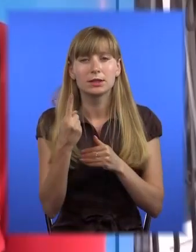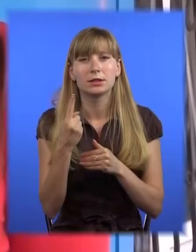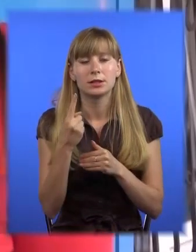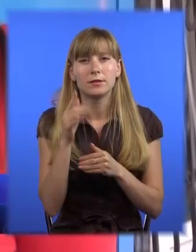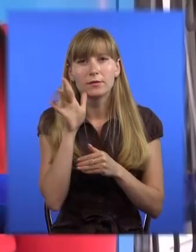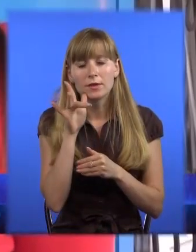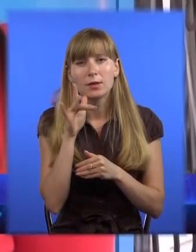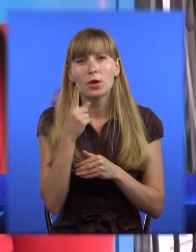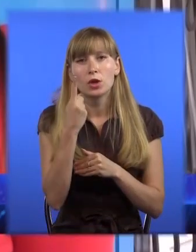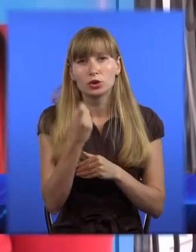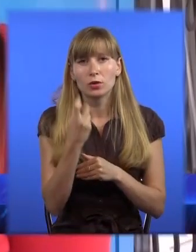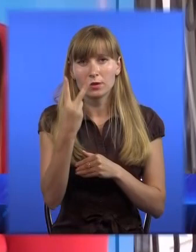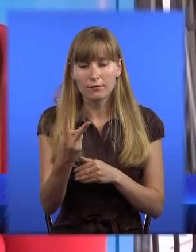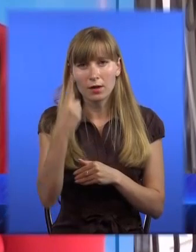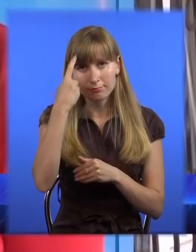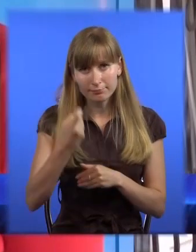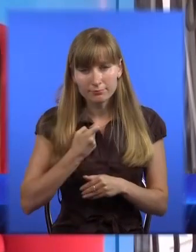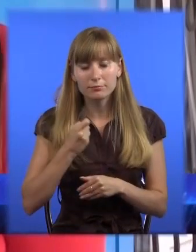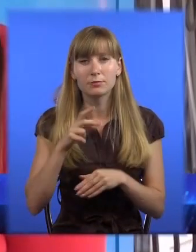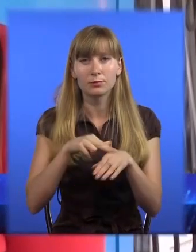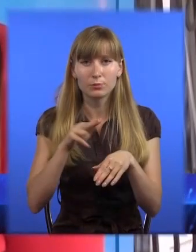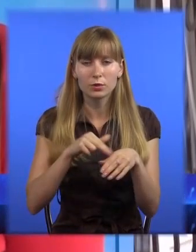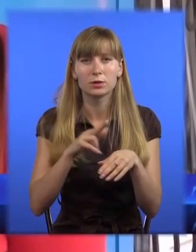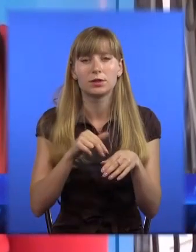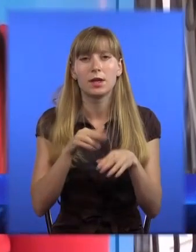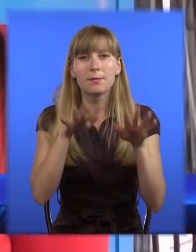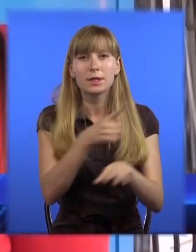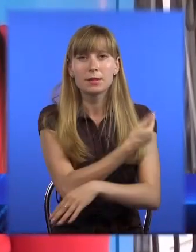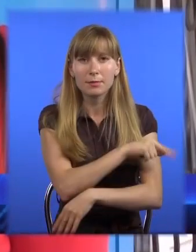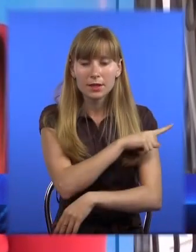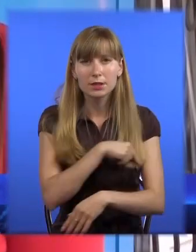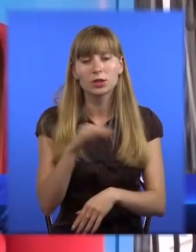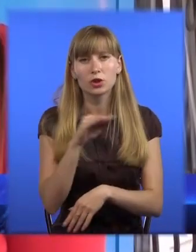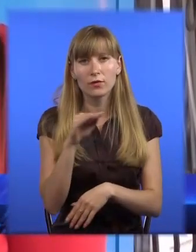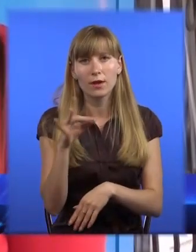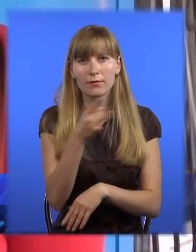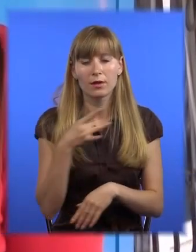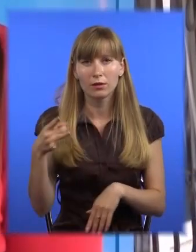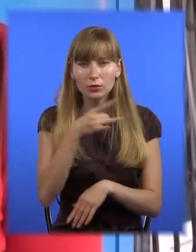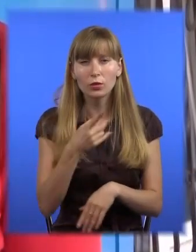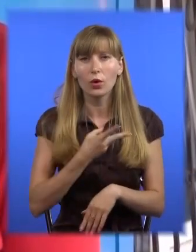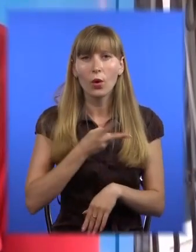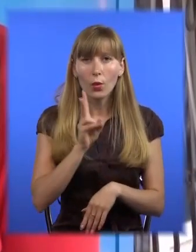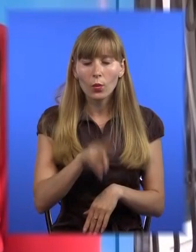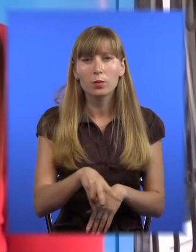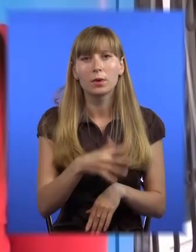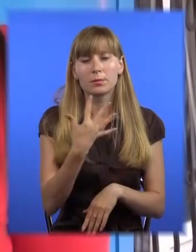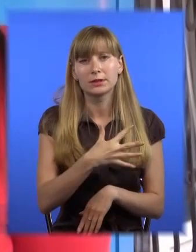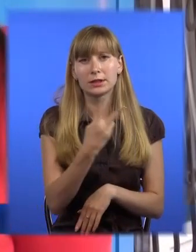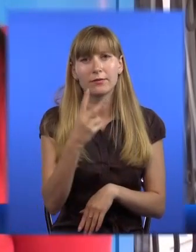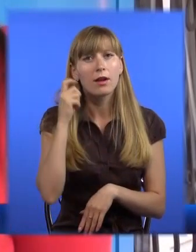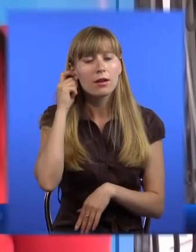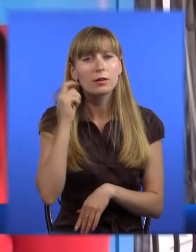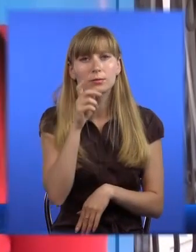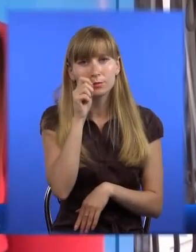по лінії 102 до Криворізької поліції надійшло повідомлення про те, що у одній з місцевих лікарень в Покровському районі помер є